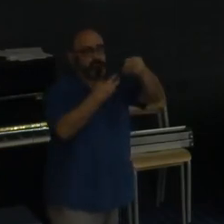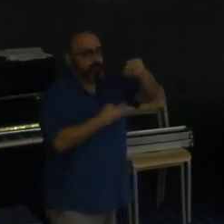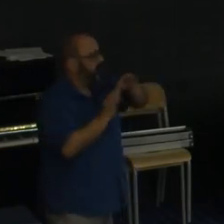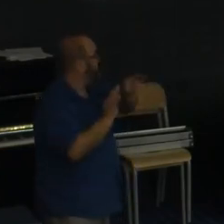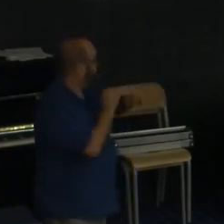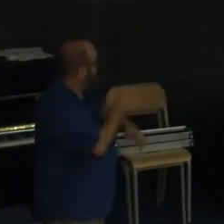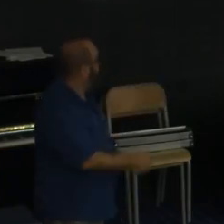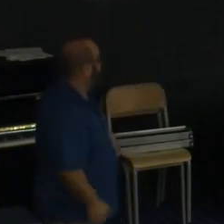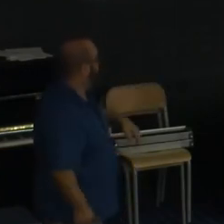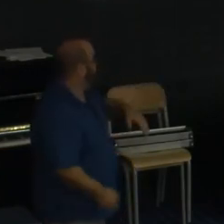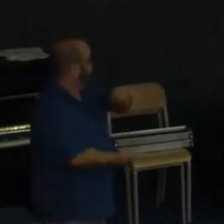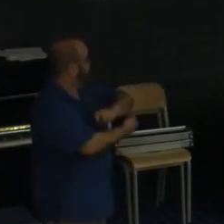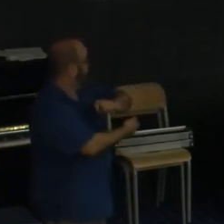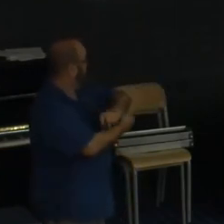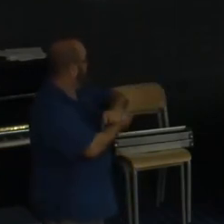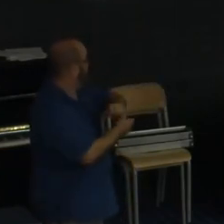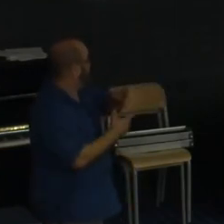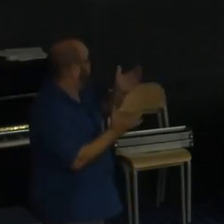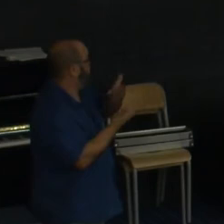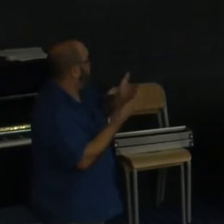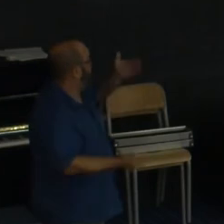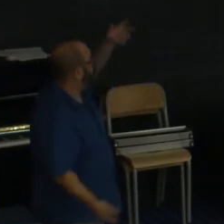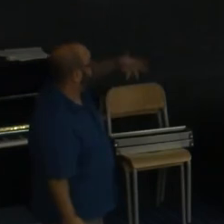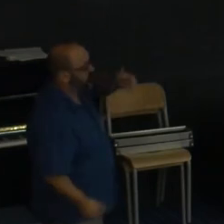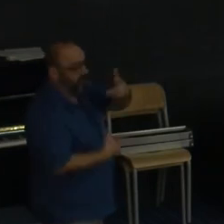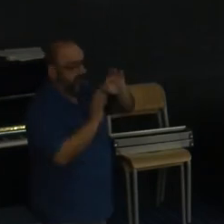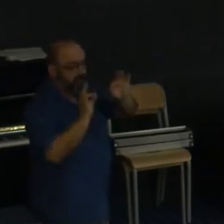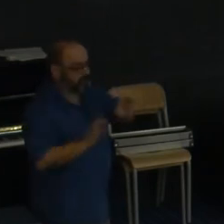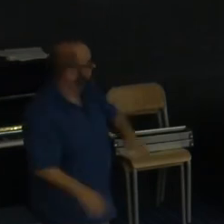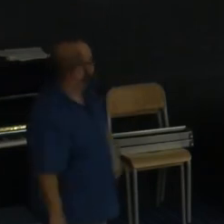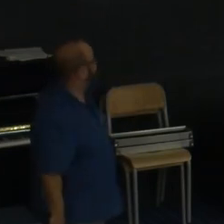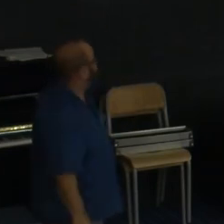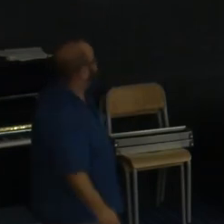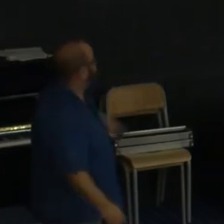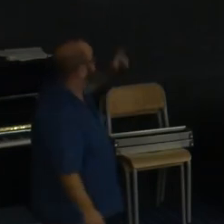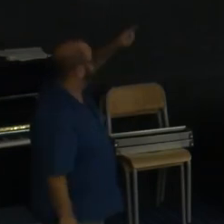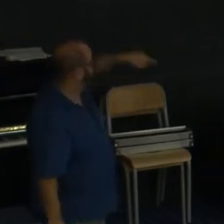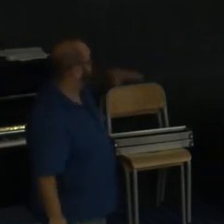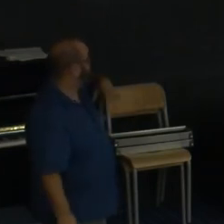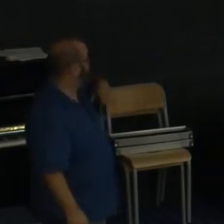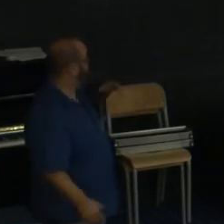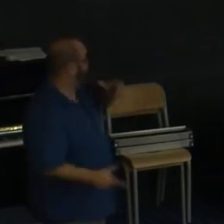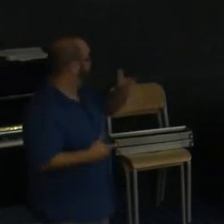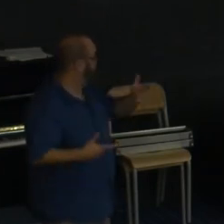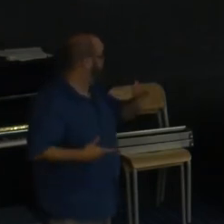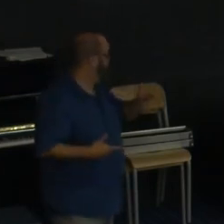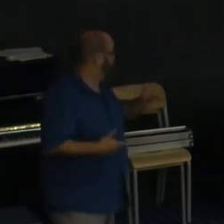Le Python, ben, on ne va pas se casser la tête, il est assez simple, hein, il y a quelques lignes. Voilà. Moi, ce que je vais m'amuser, c'est par exemple à utiliser